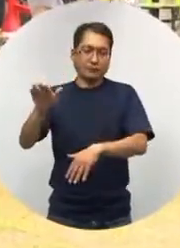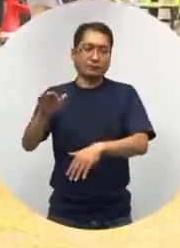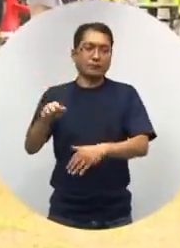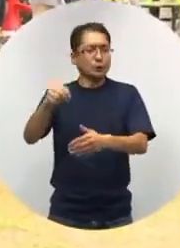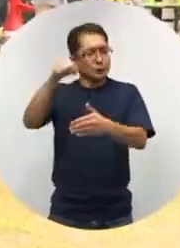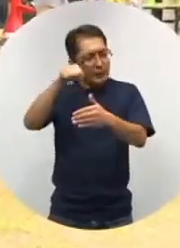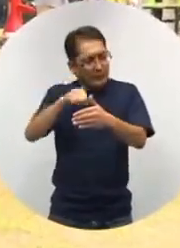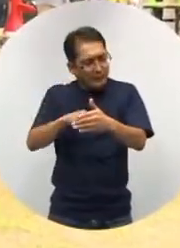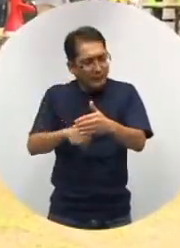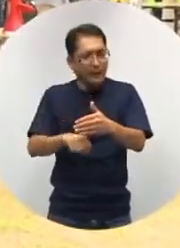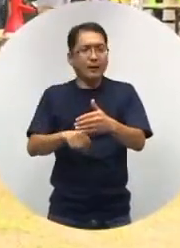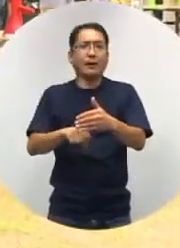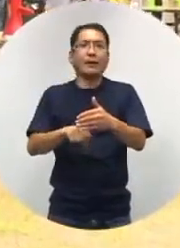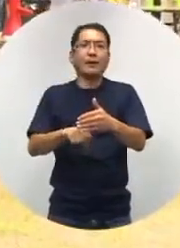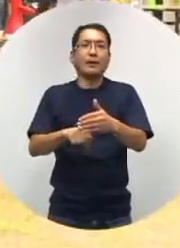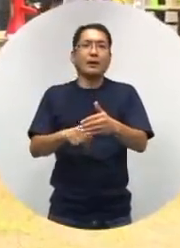で